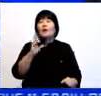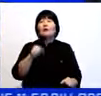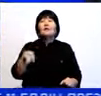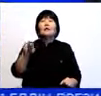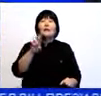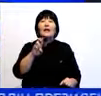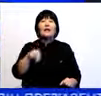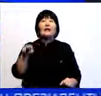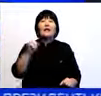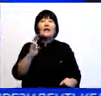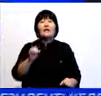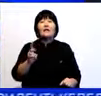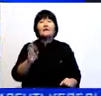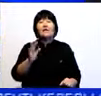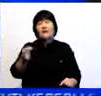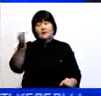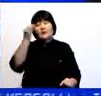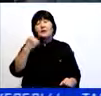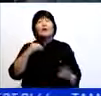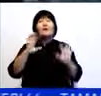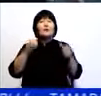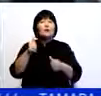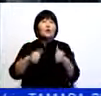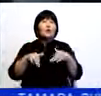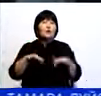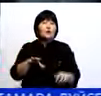Даниловты еске алуға арналған волейболдан турнир болды.